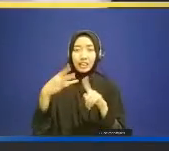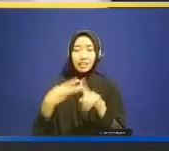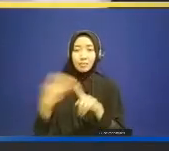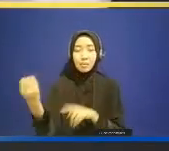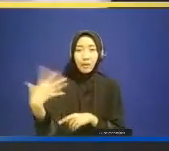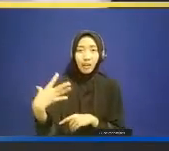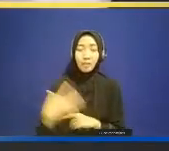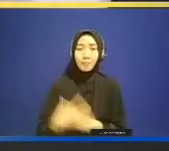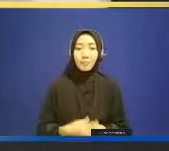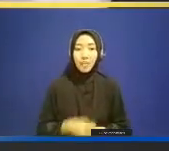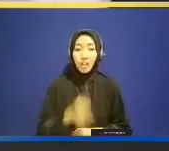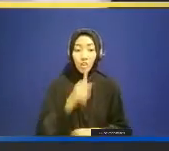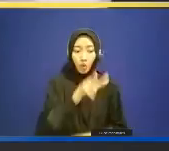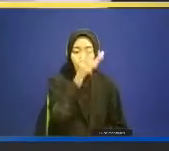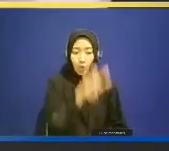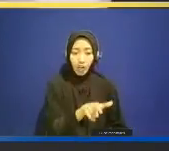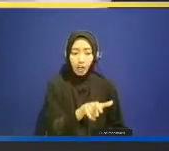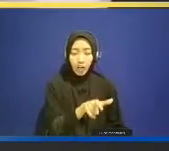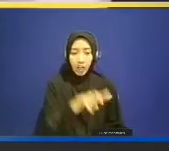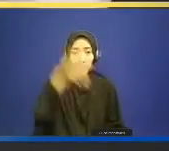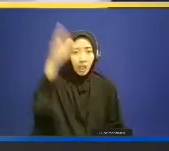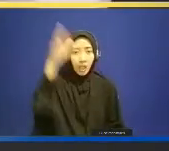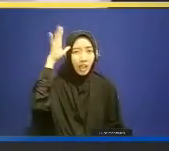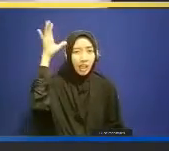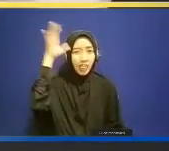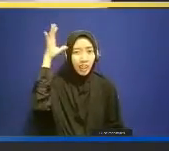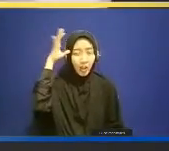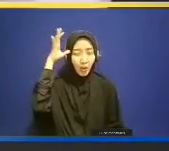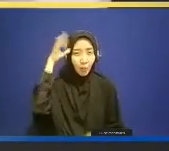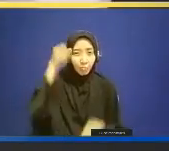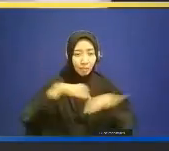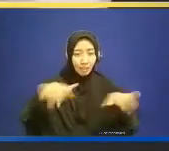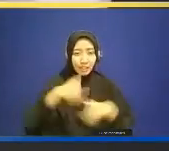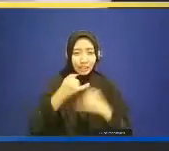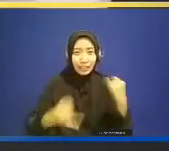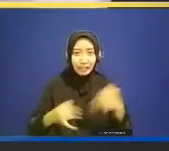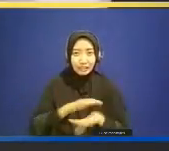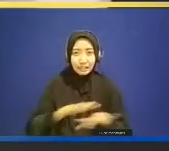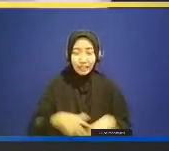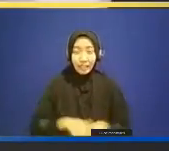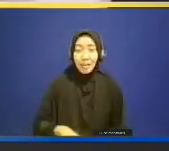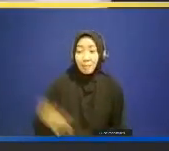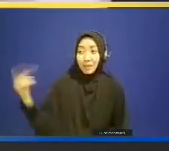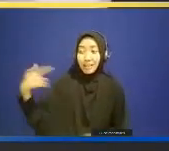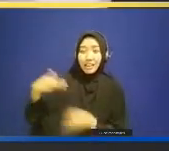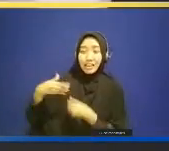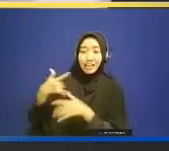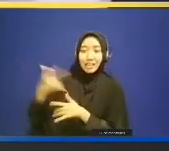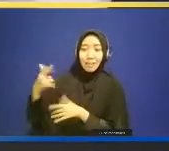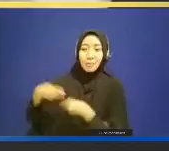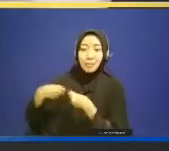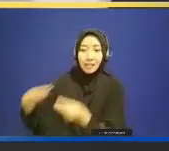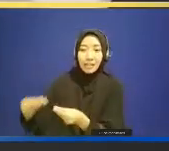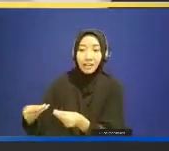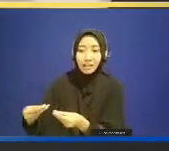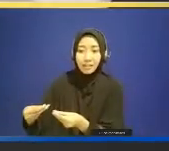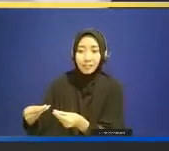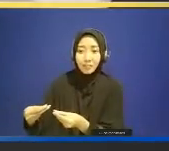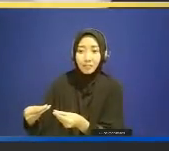bahwa tidak ada satu orangpun kita bau Kapan penemu ini akan berakhir pemerintah kebab memberikan beberapa